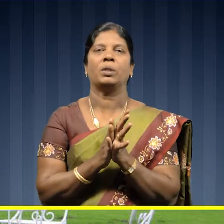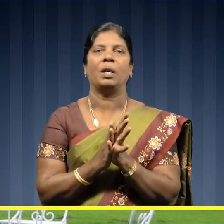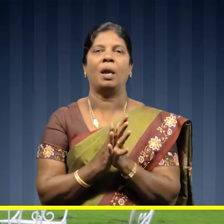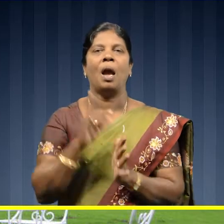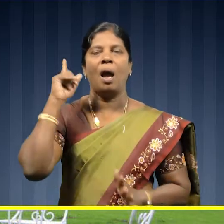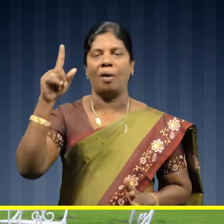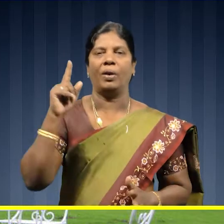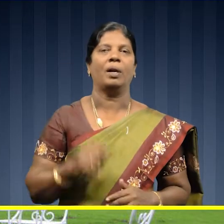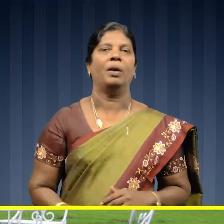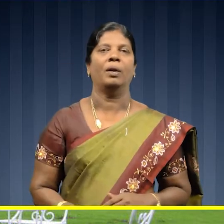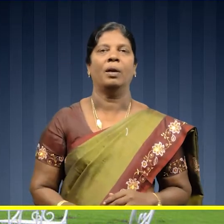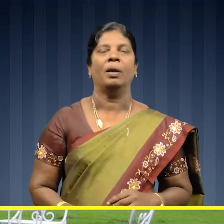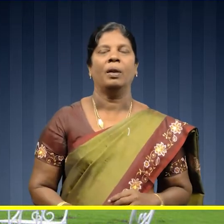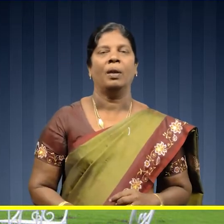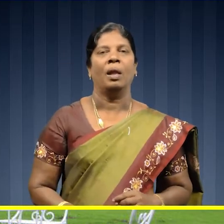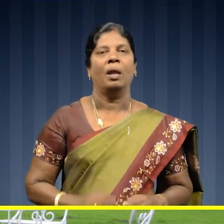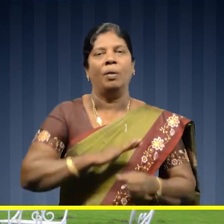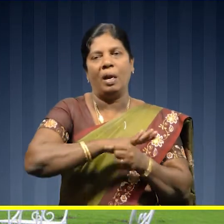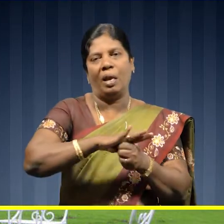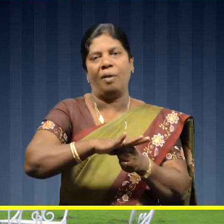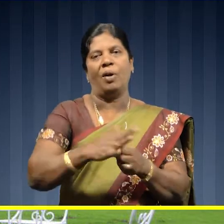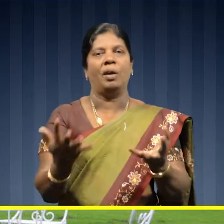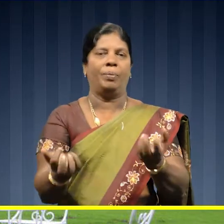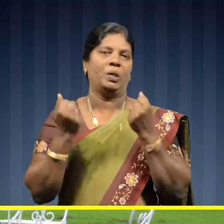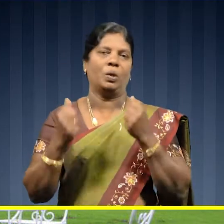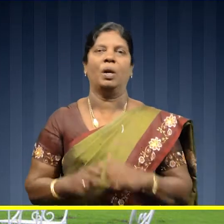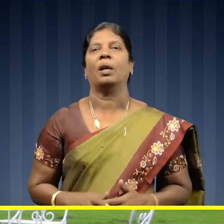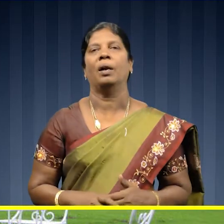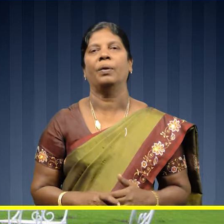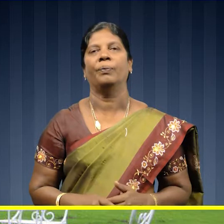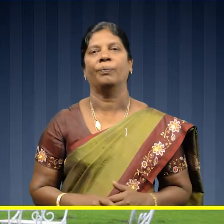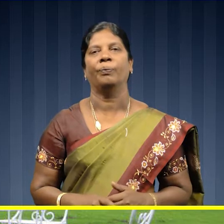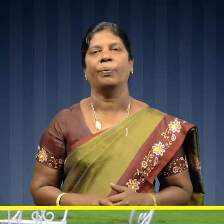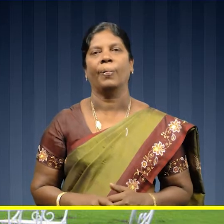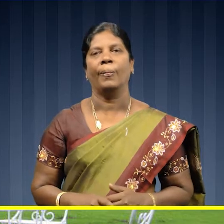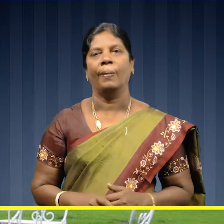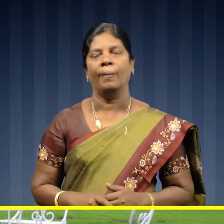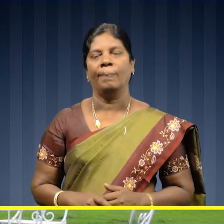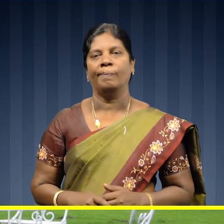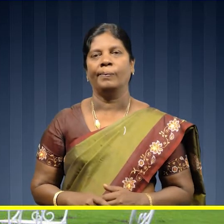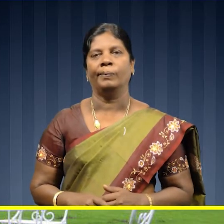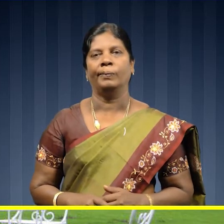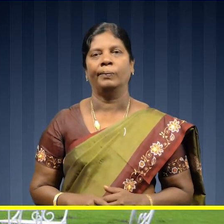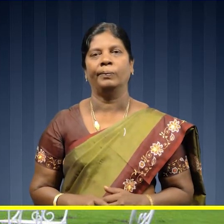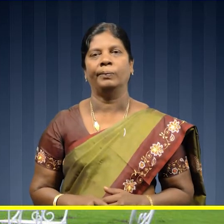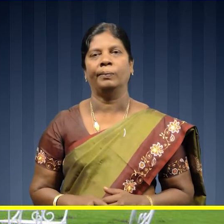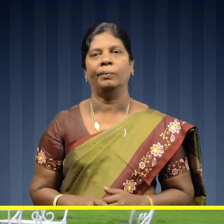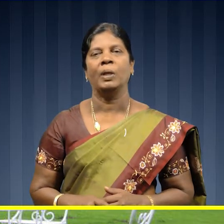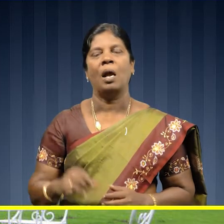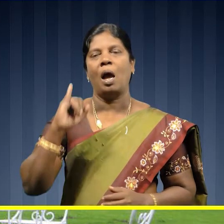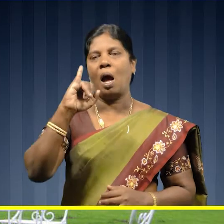கடவுளின் சந்தோஷத்தை அவர்கள் நிறைவாக அனுபவித்தார்கள். இதைத்தான் நாம் அந்த